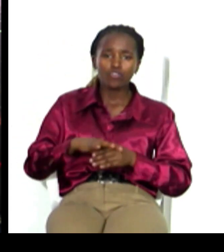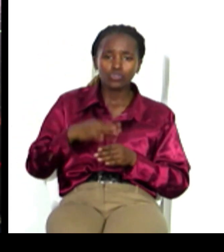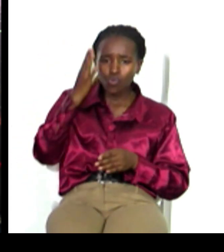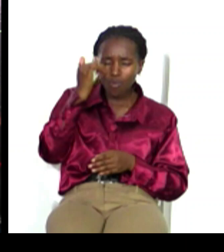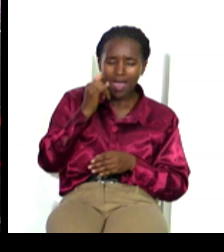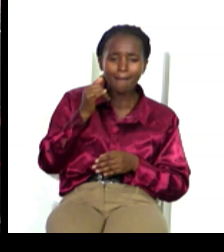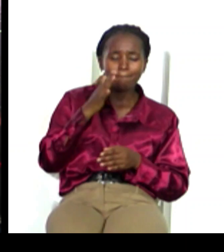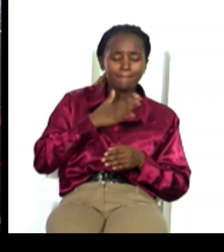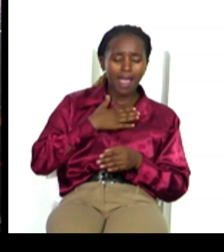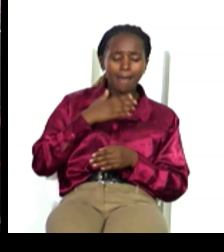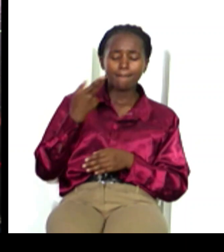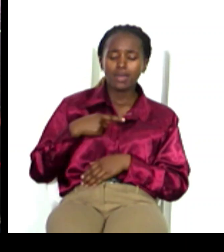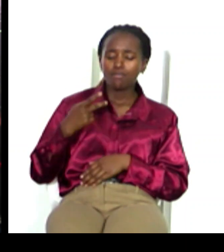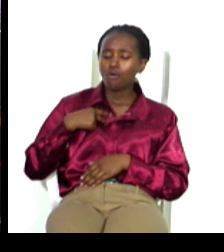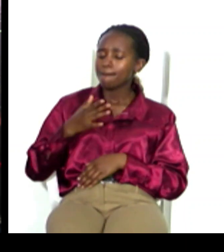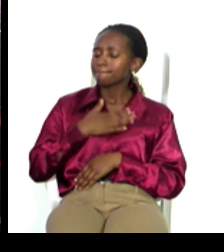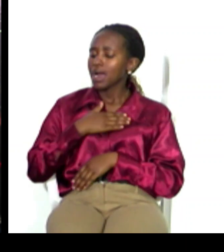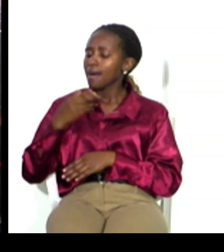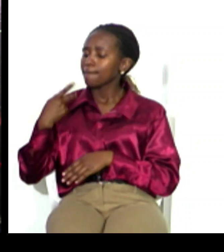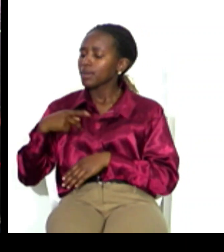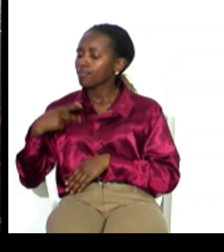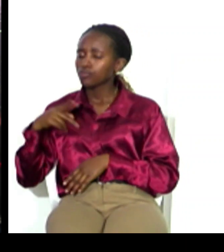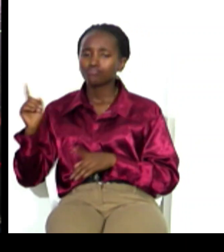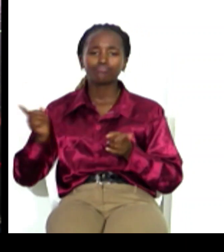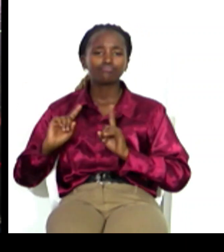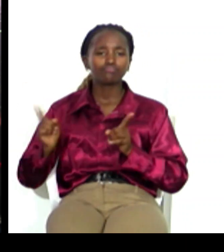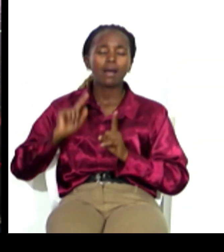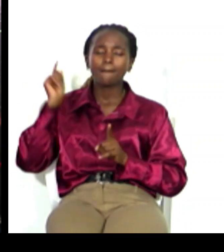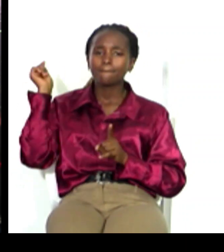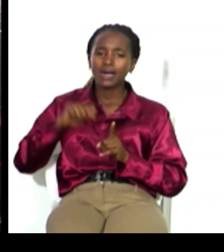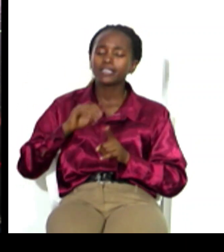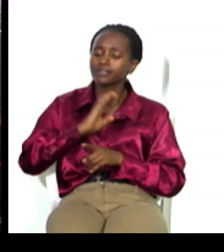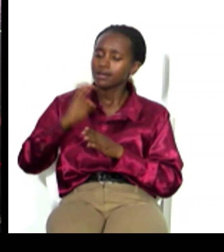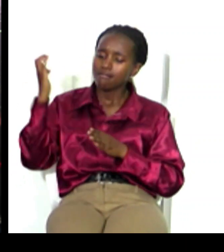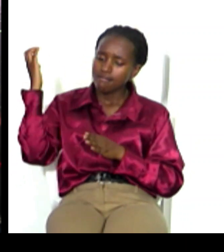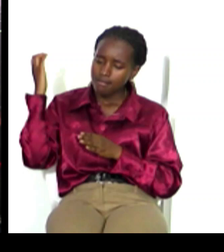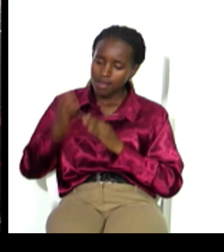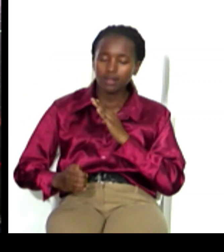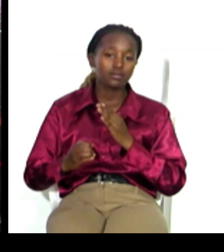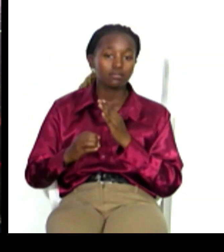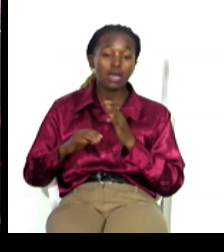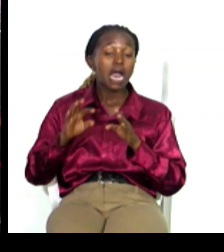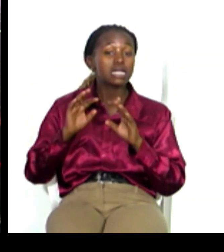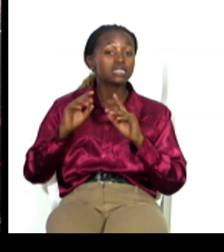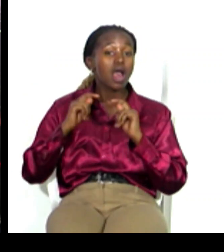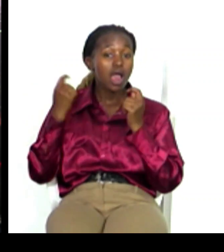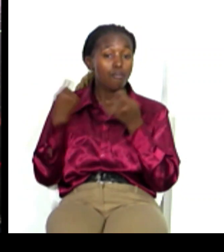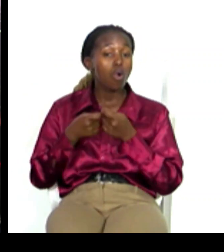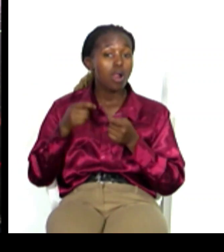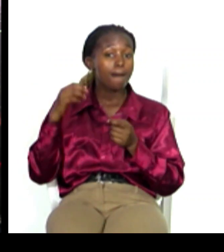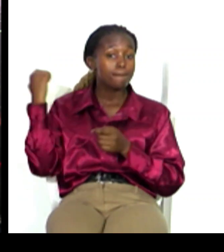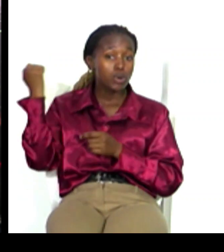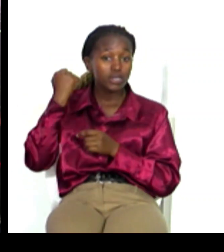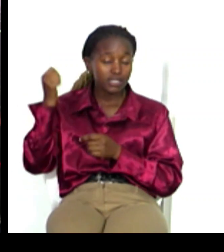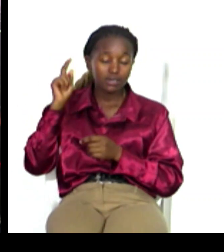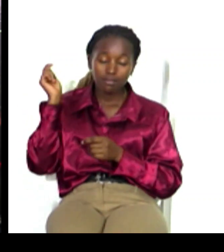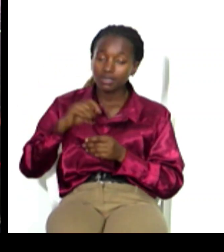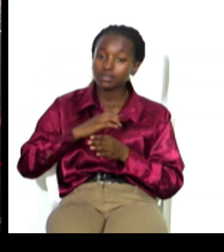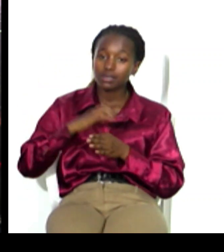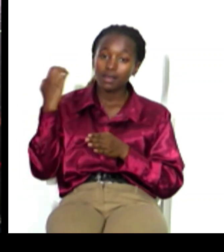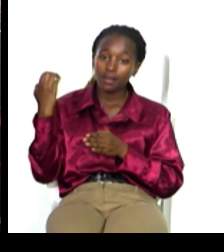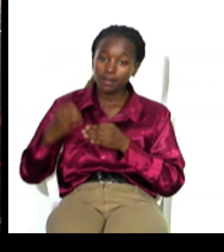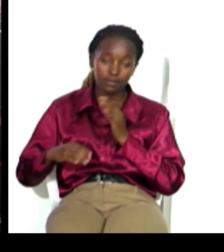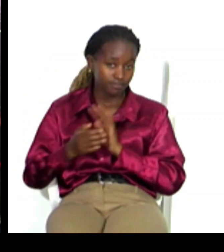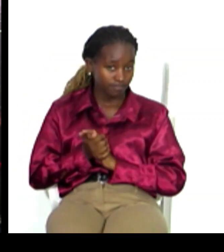Huyu anapigia mtu kura kwa sababu ni mtu wetu. This tribal politics happen mostly ukiona MPs